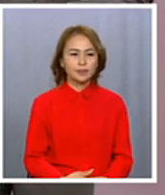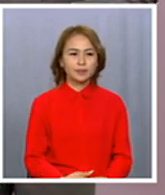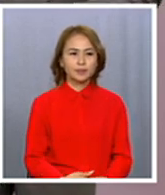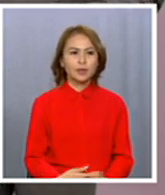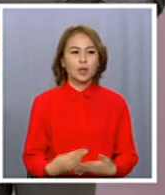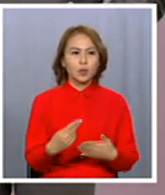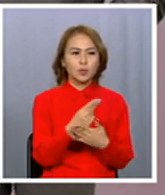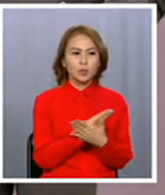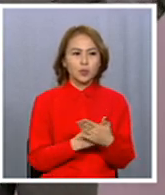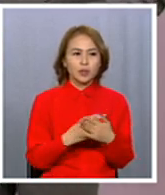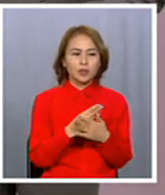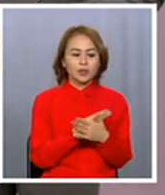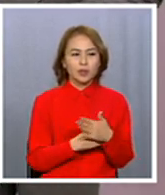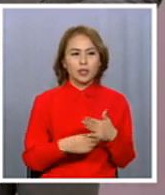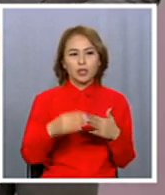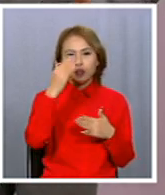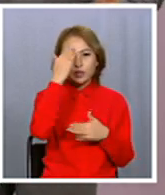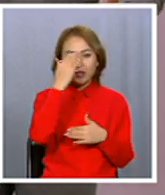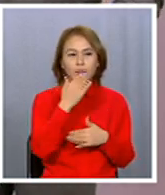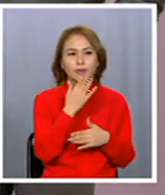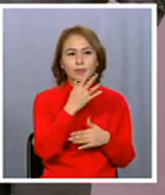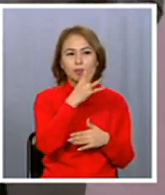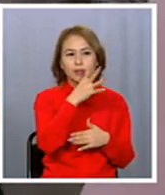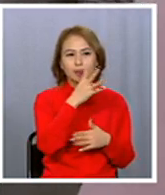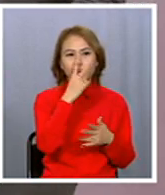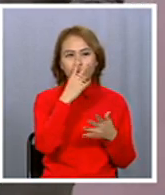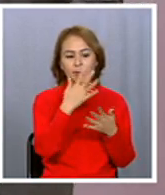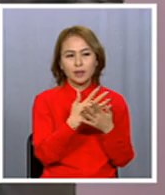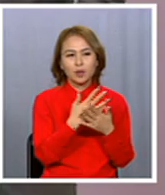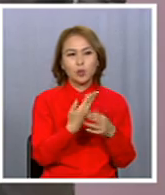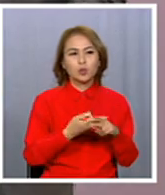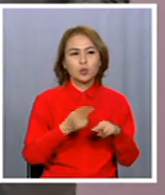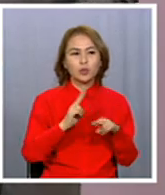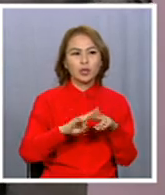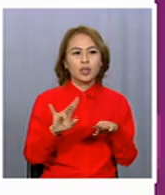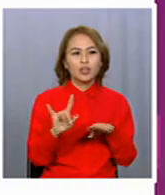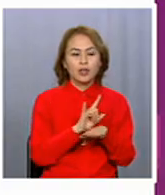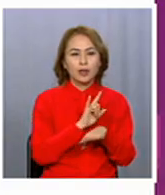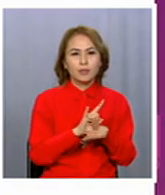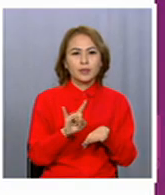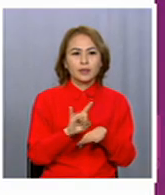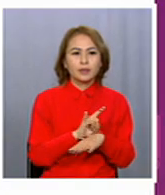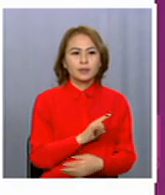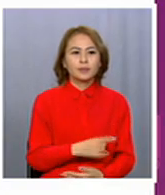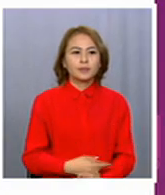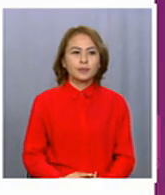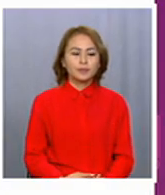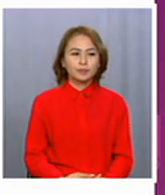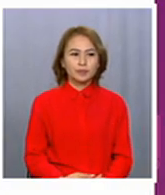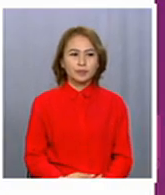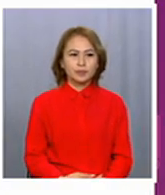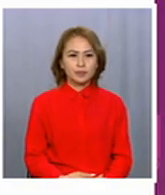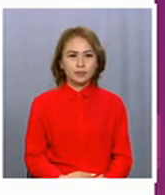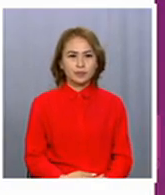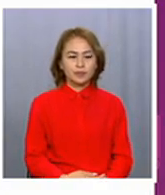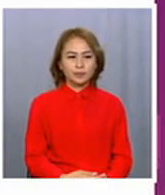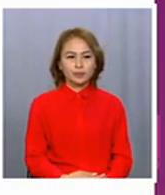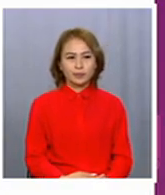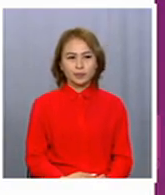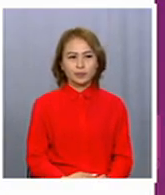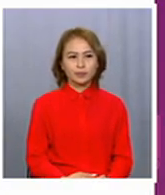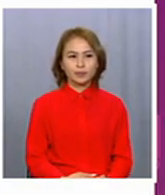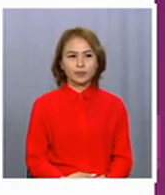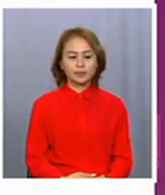Суретте жаз мезгілі бейнеленген, сондықтан бұл жалған пікір. Жарайсыңдар балалар,